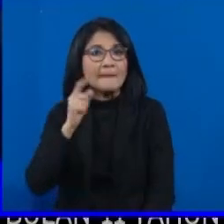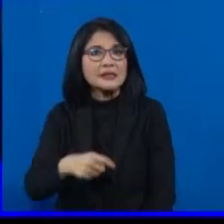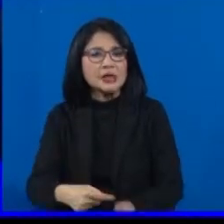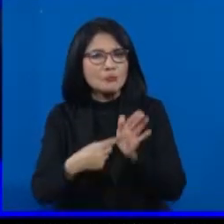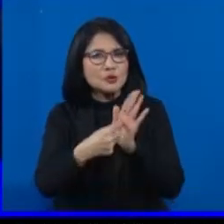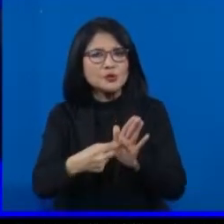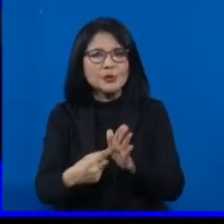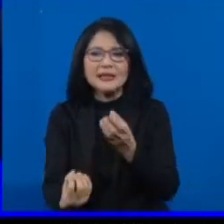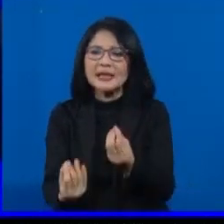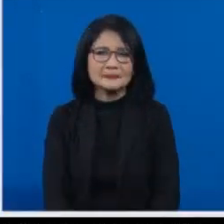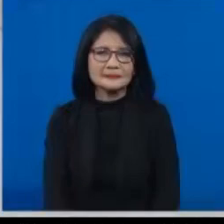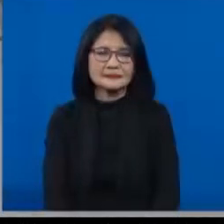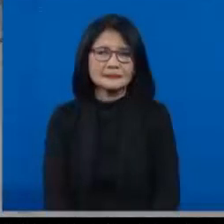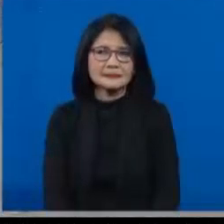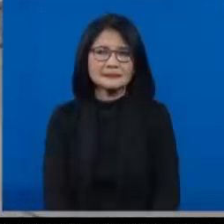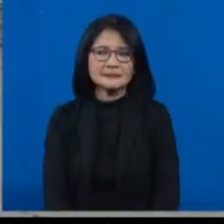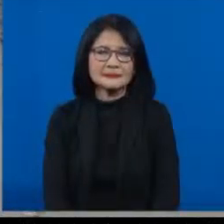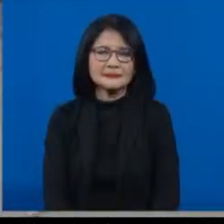fauna di alam liar.